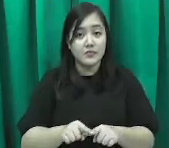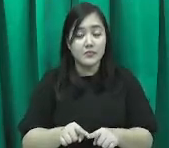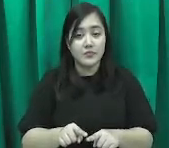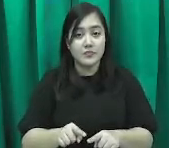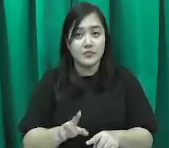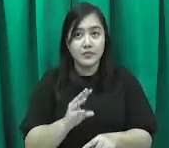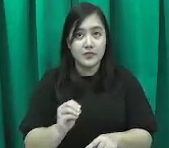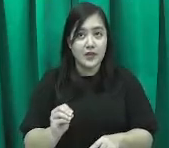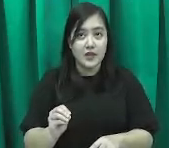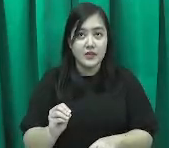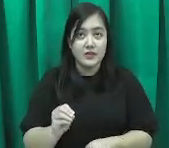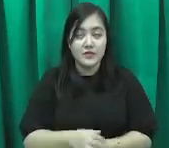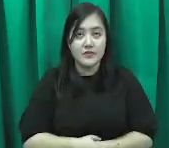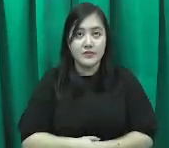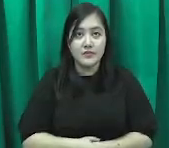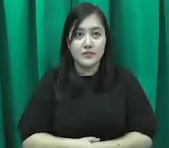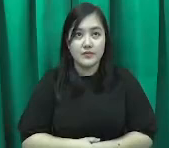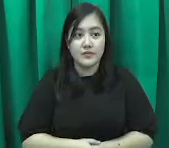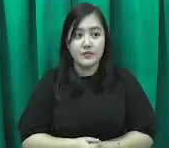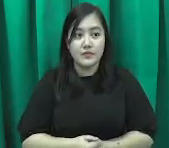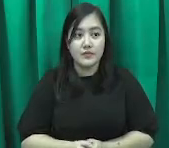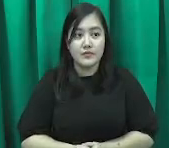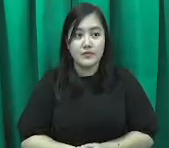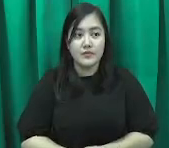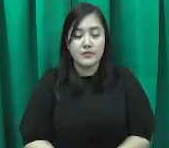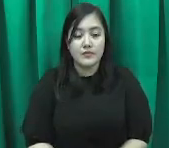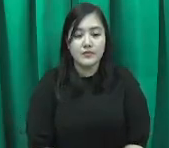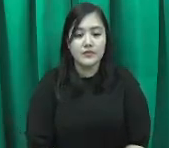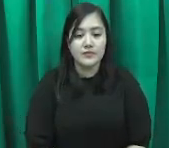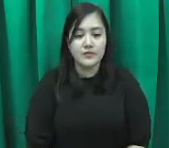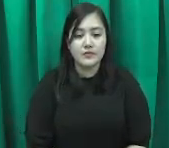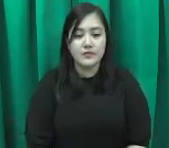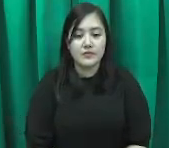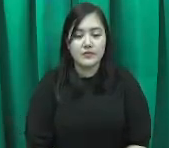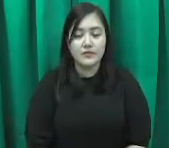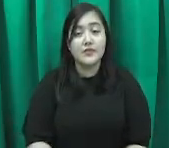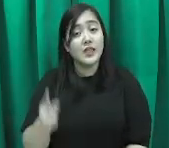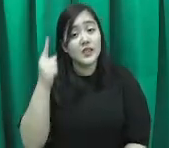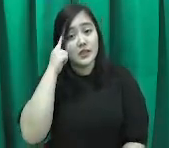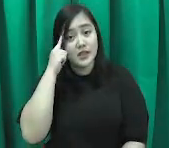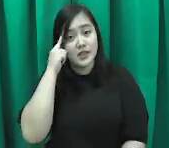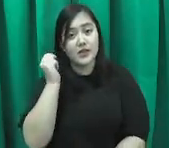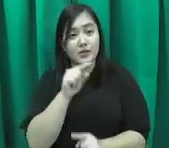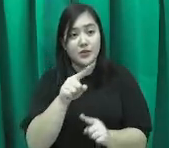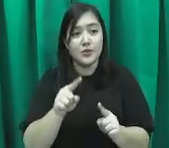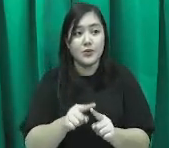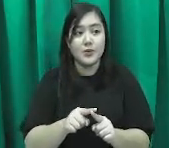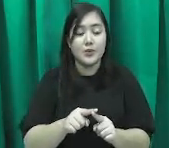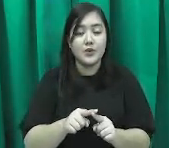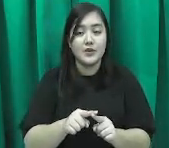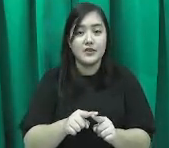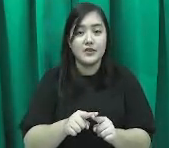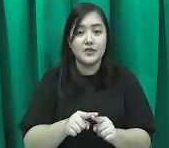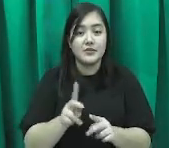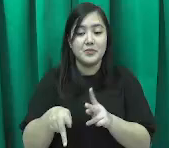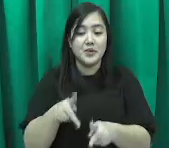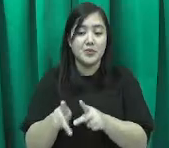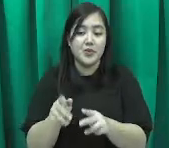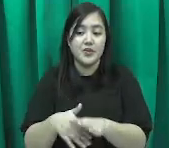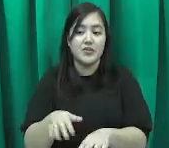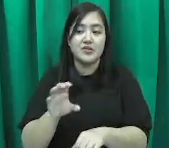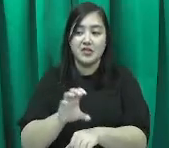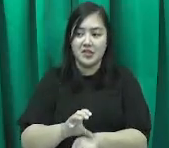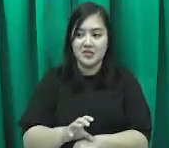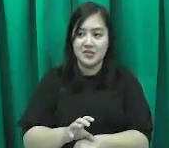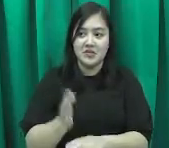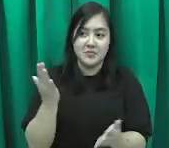church na alam mo naman na nandiyan sila sa church eh. Oh, eh, siyempre pag ang tao pag nandiyan sa church mabait 'yan, mga ganun ba. Pero ang